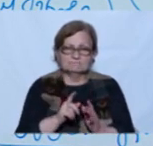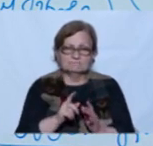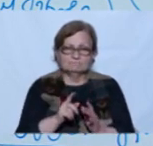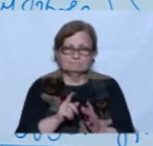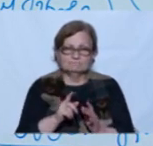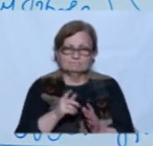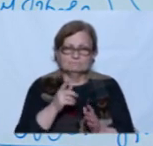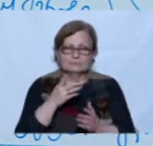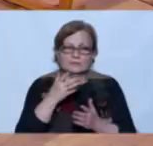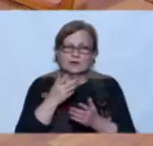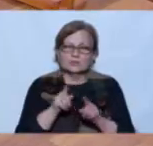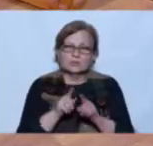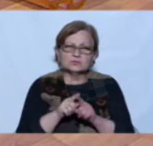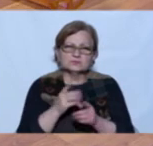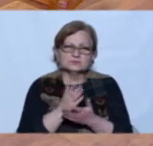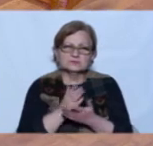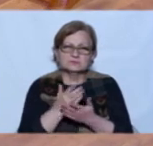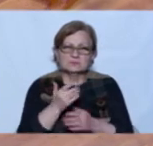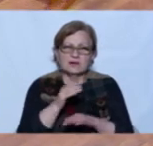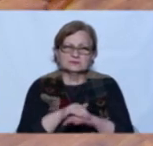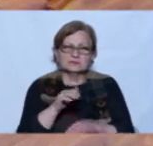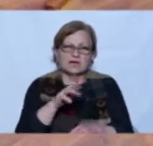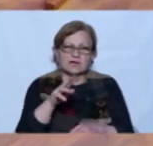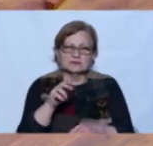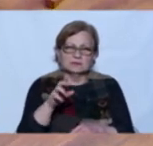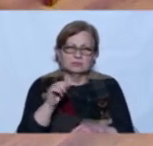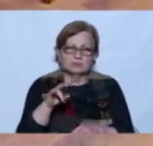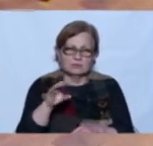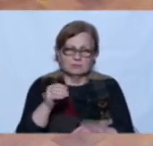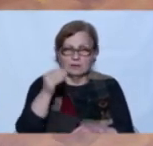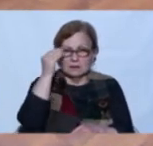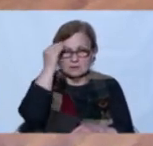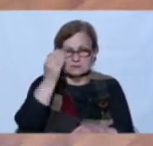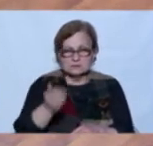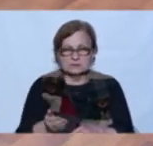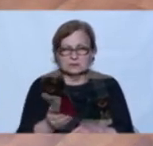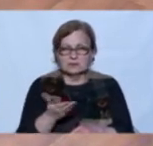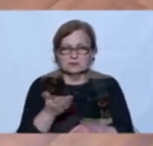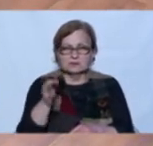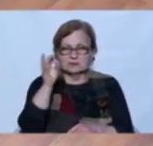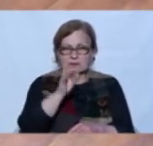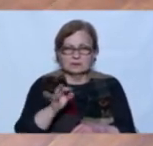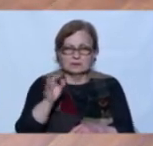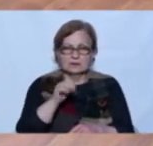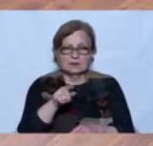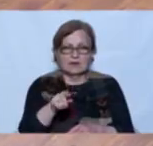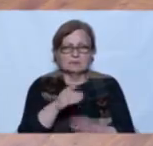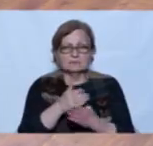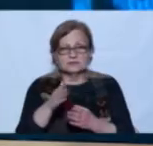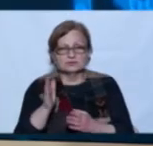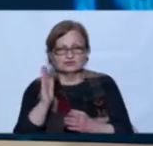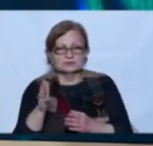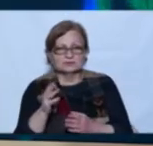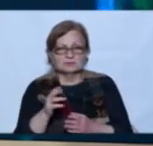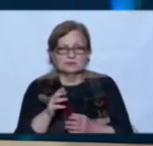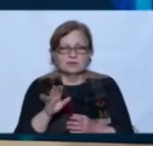გარკვეული დებულება, გარკვეული აზრი, რომლის შესახებაც ამ ნაწილში იქნება საუბარი. აი, ამ